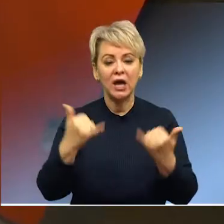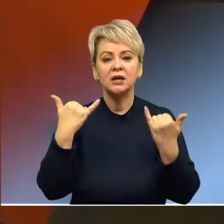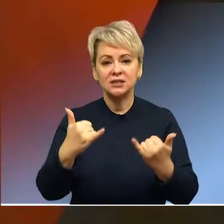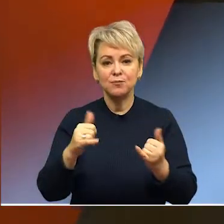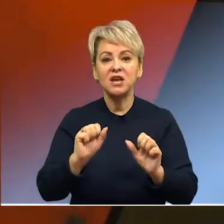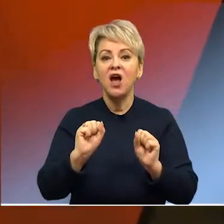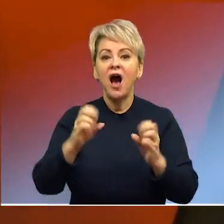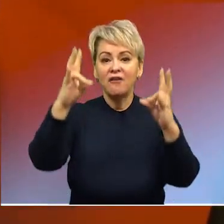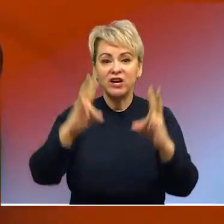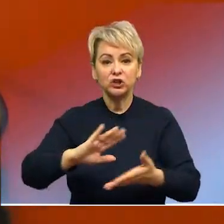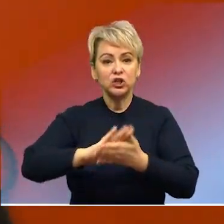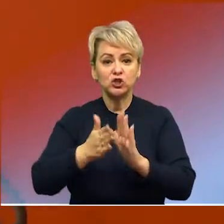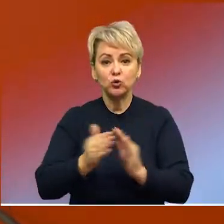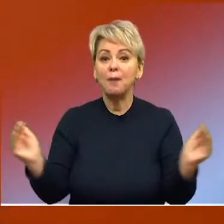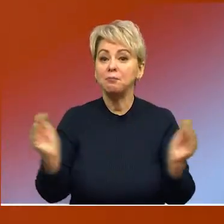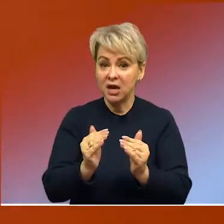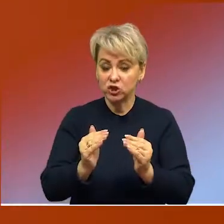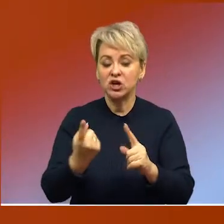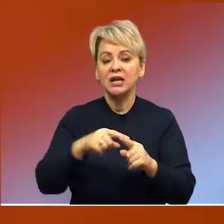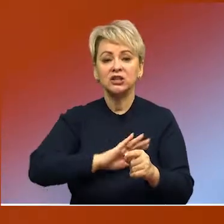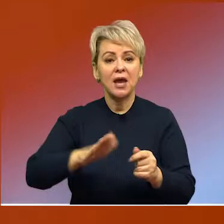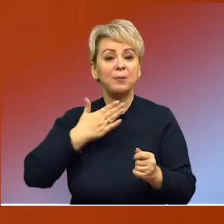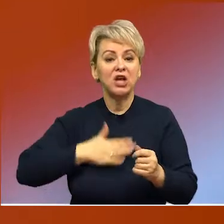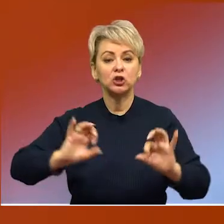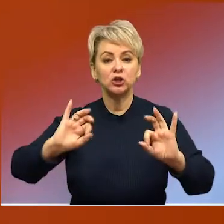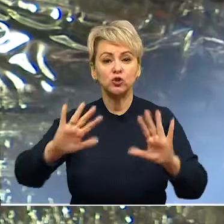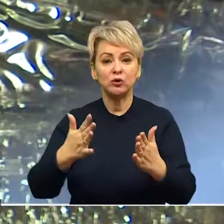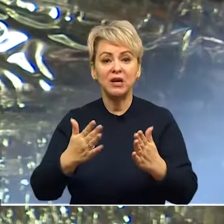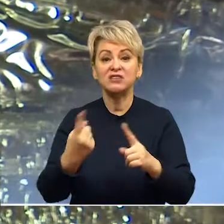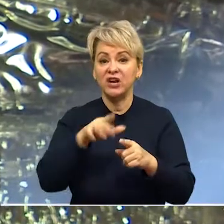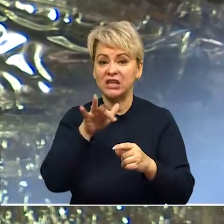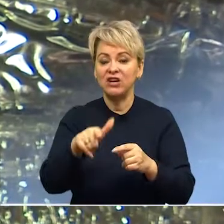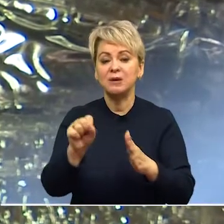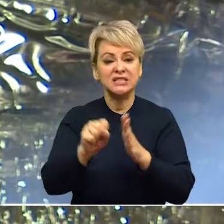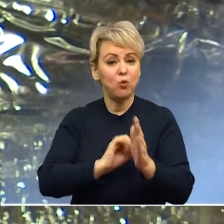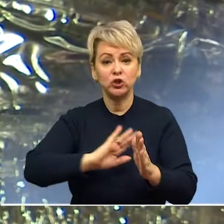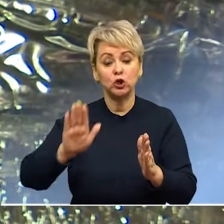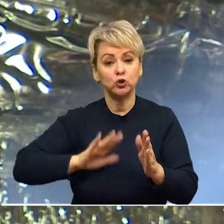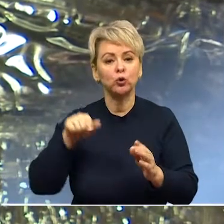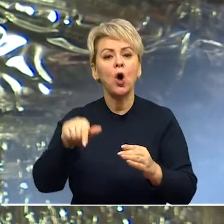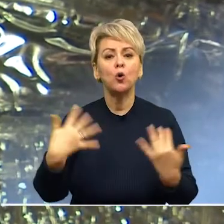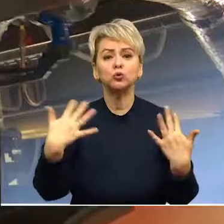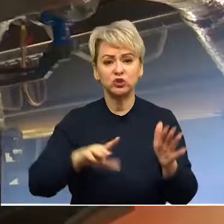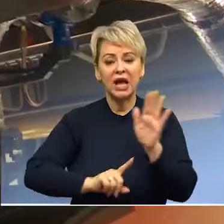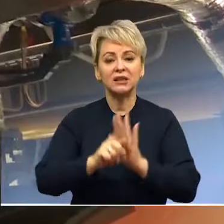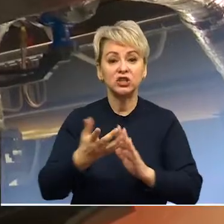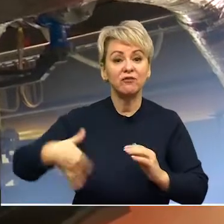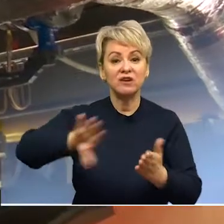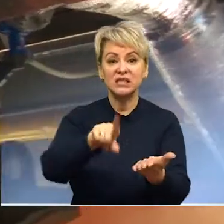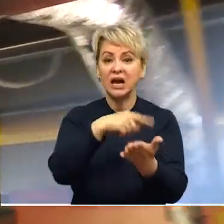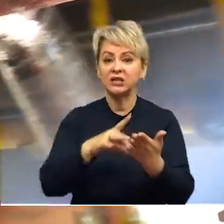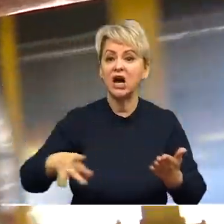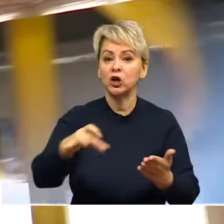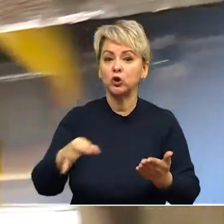Теперь вероятность аварийных ситуаций гораздо ниже. Так что неприятных сюрпризов в отопительный сезон не ждут. Кстати, он уже в самом разгаре во всех